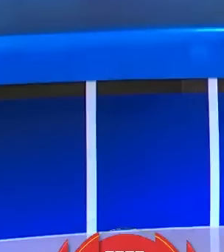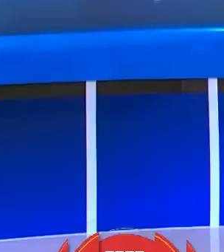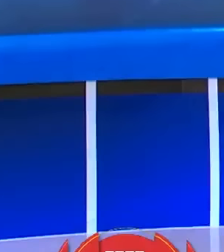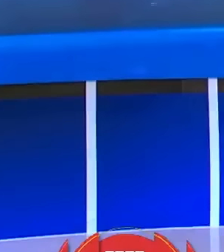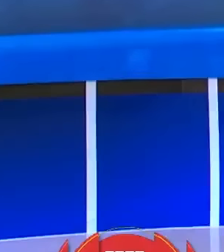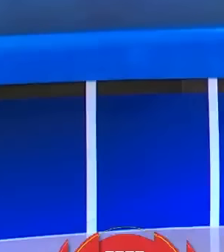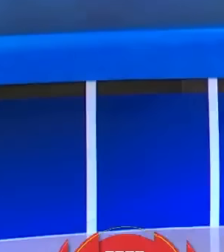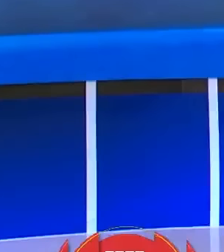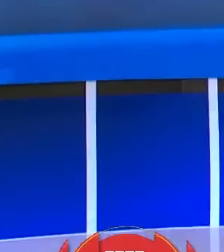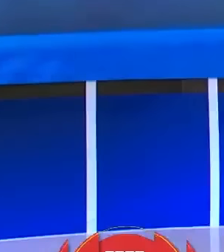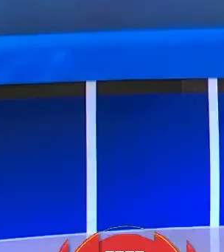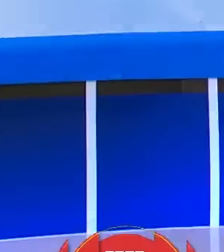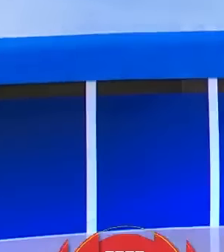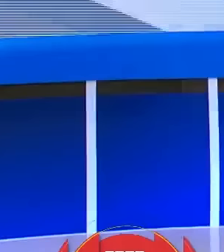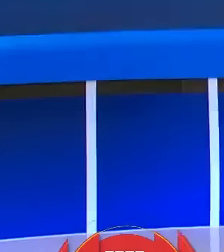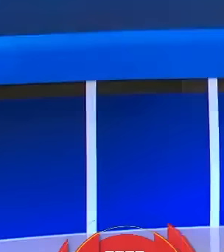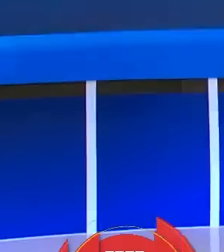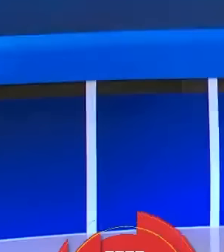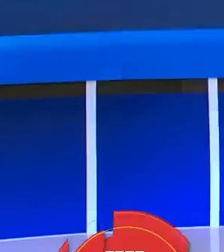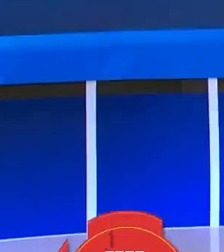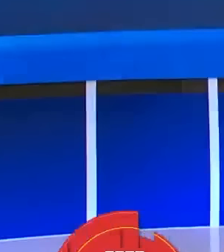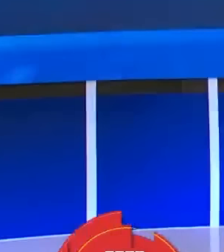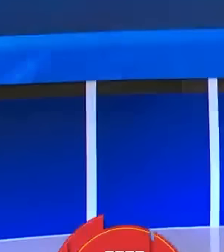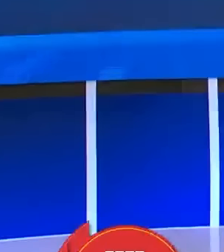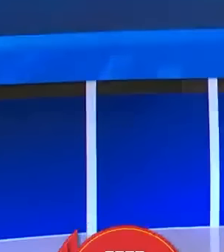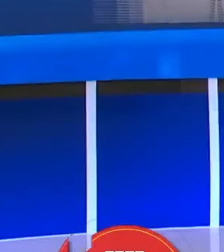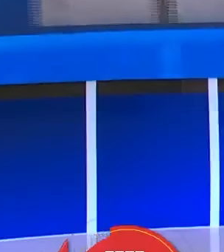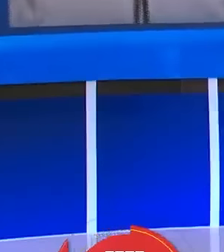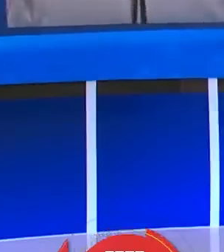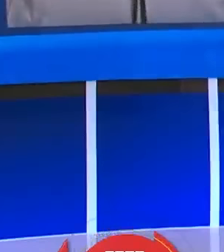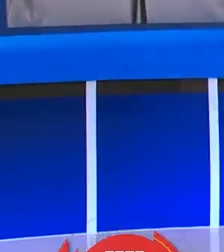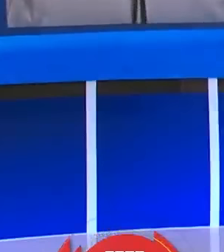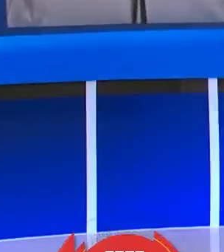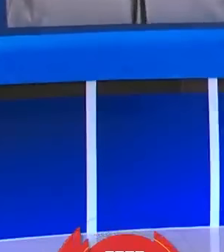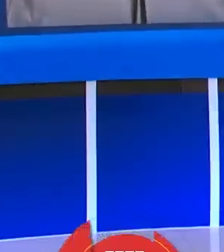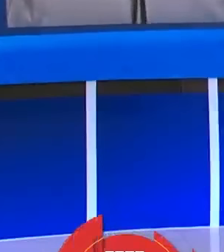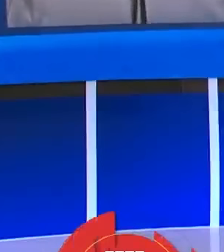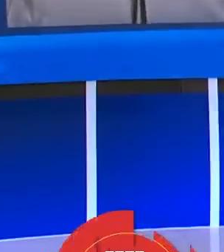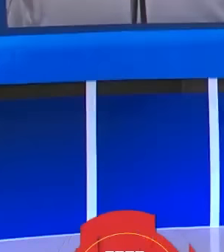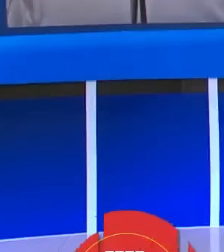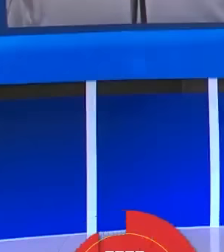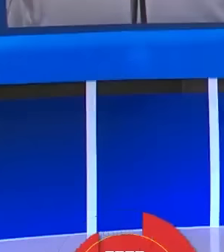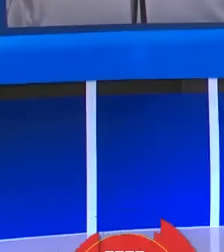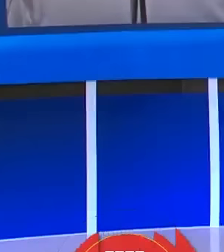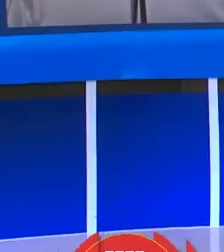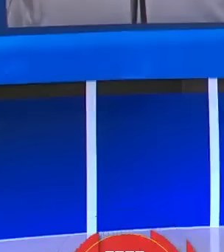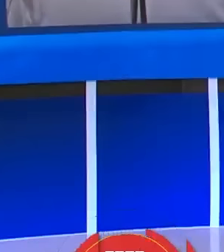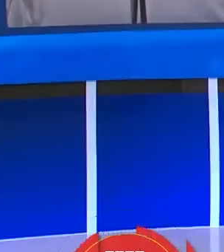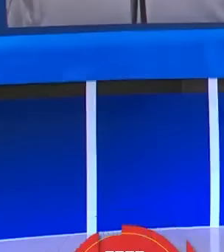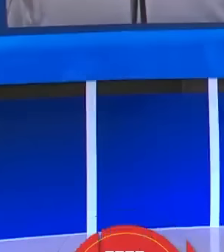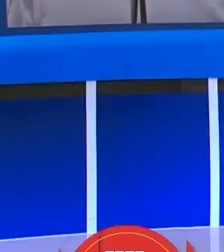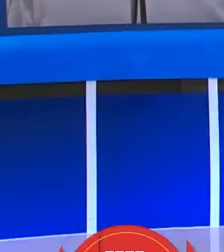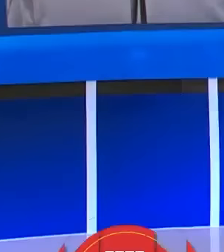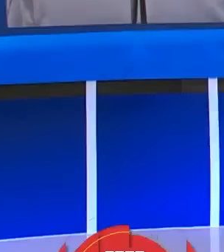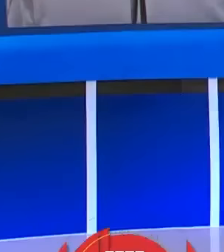อร์วันนี้ก็เลยชวนคุณผู้ชมคุยกันค่ะไปถอดรหัสเรื่องนี้นะคะดูกันหน่อยตัวแถวกันค่ะกางแผนสนามบินหัวหิน